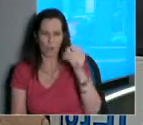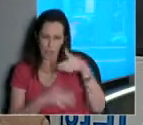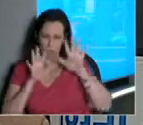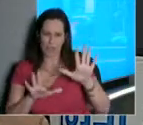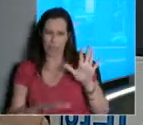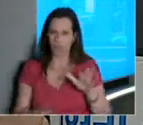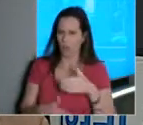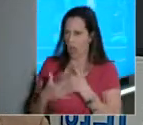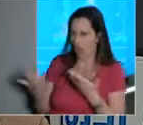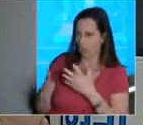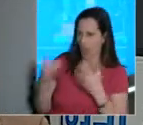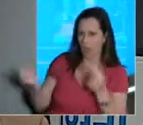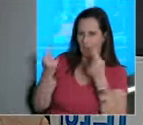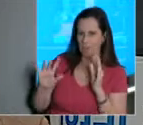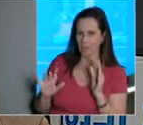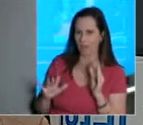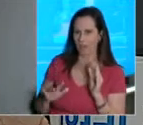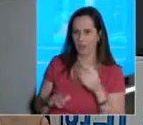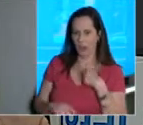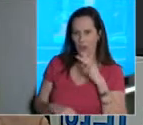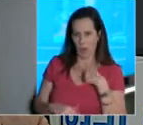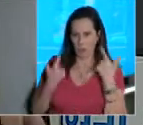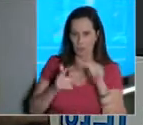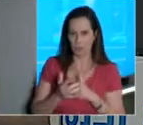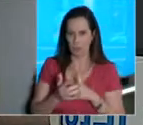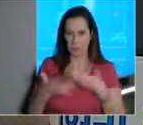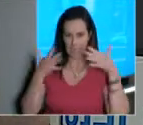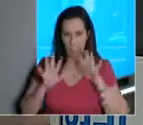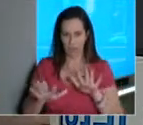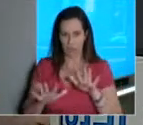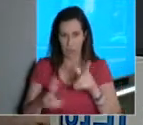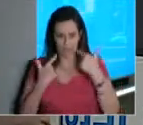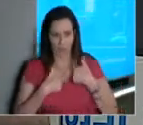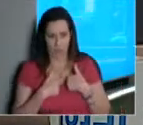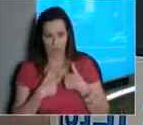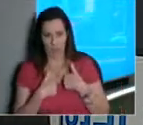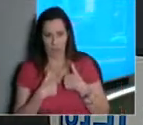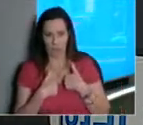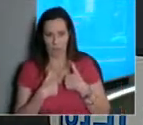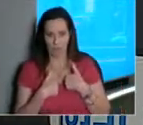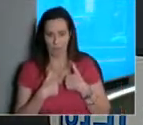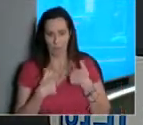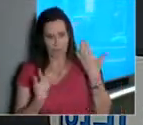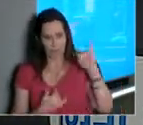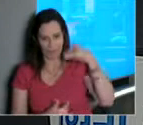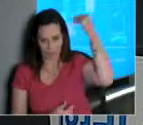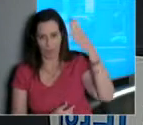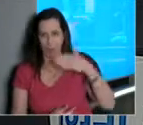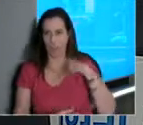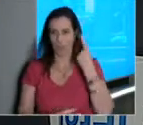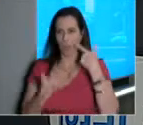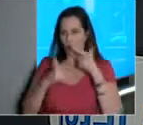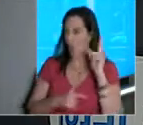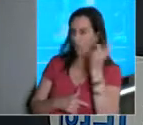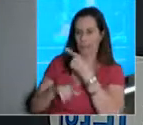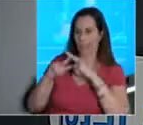מכירה טוב מאוד, טוב מאוד, אני מכירה. גזענות, את תסביר, אני אסביר לך, אני היחידה שאסביר לך,